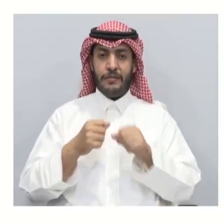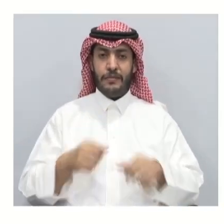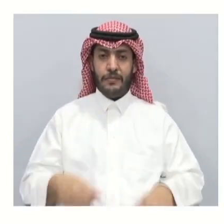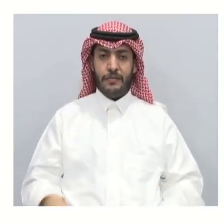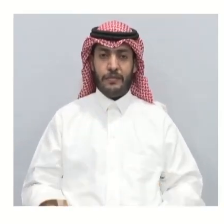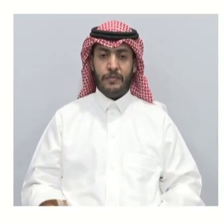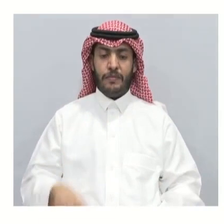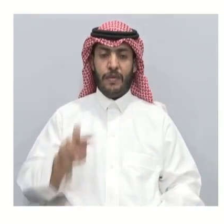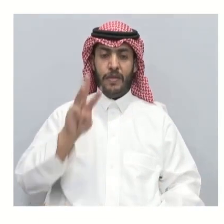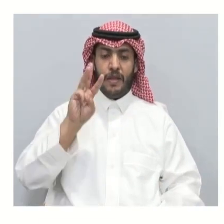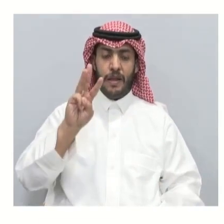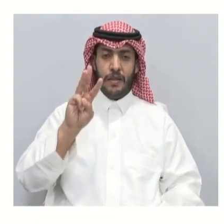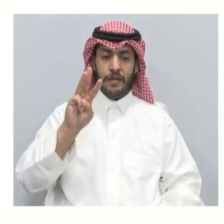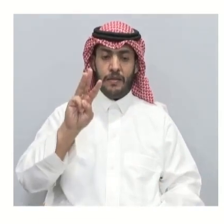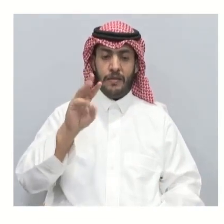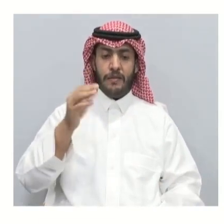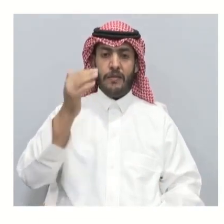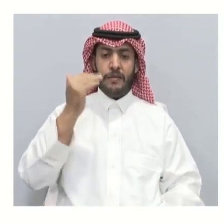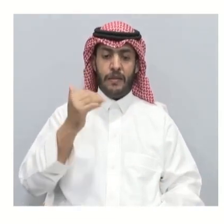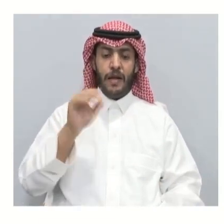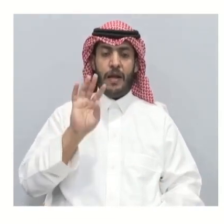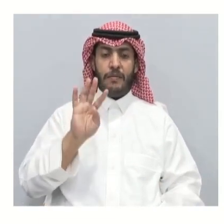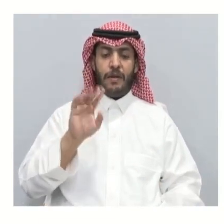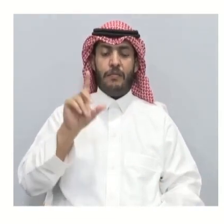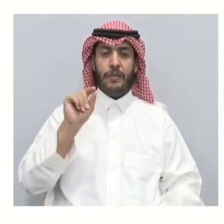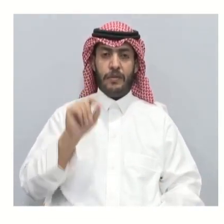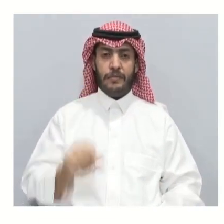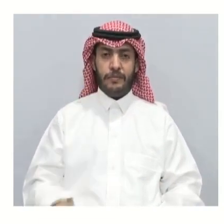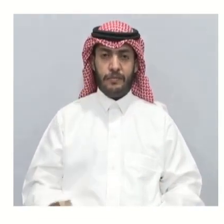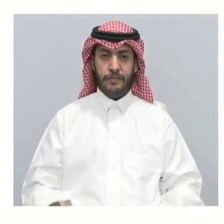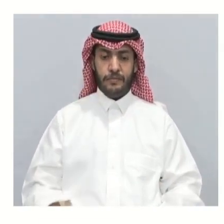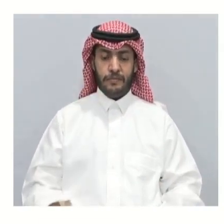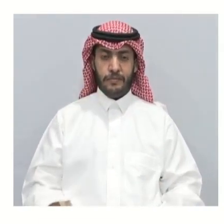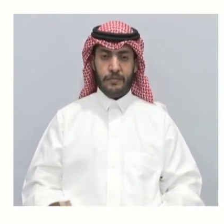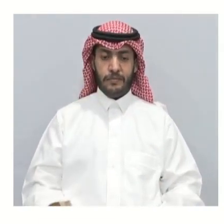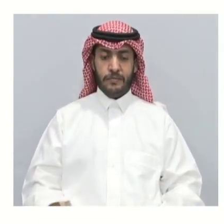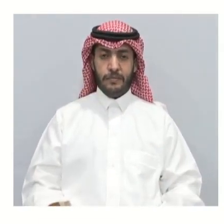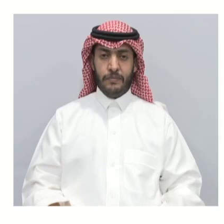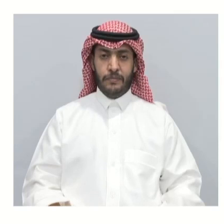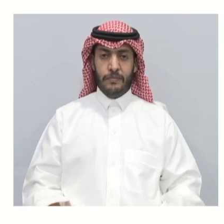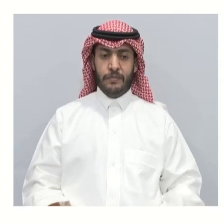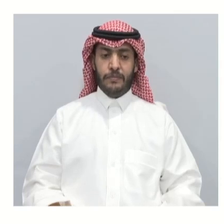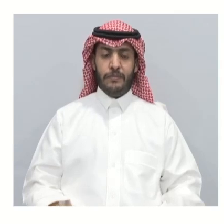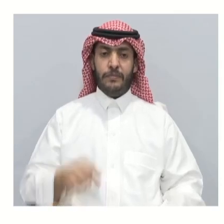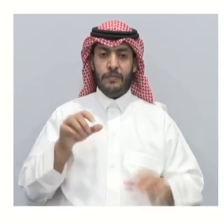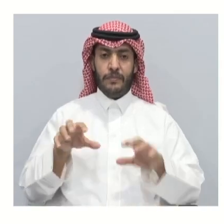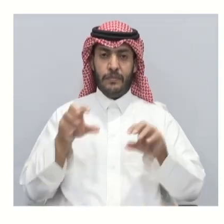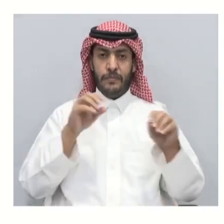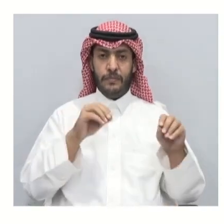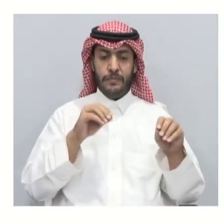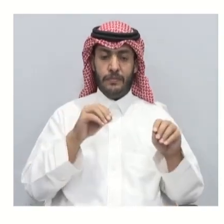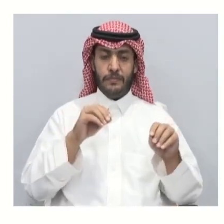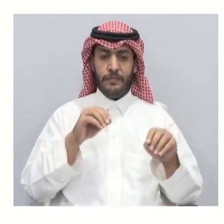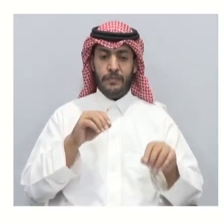فيكم ثلاثه على اربعه بارك الله فيكم طيب يا مبدعين خلونا ننتقل بارك الله فيكم